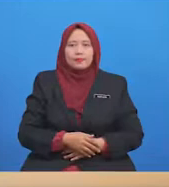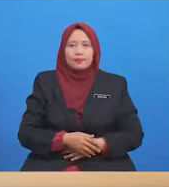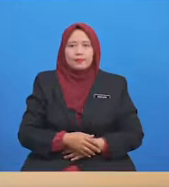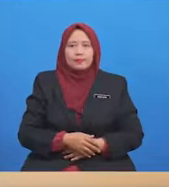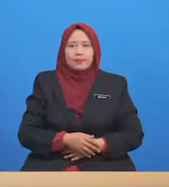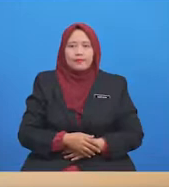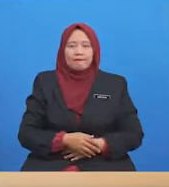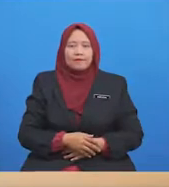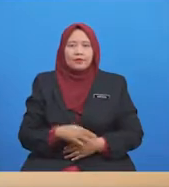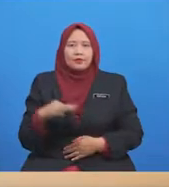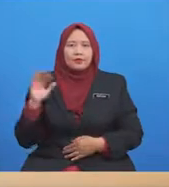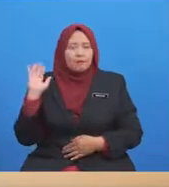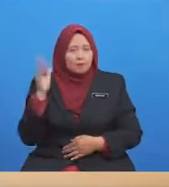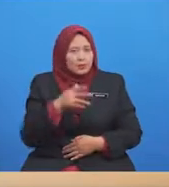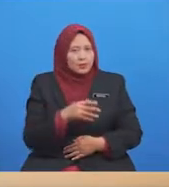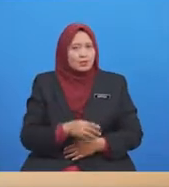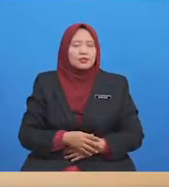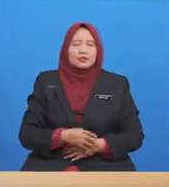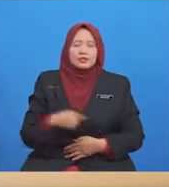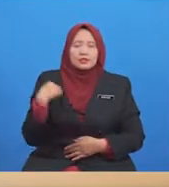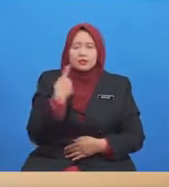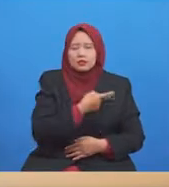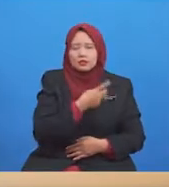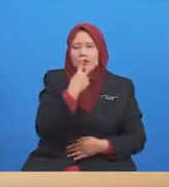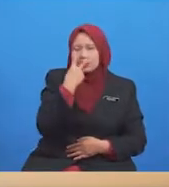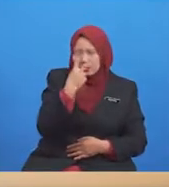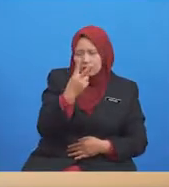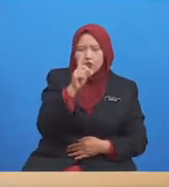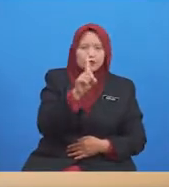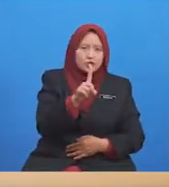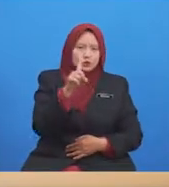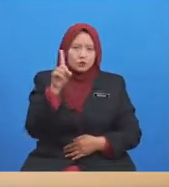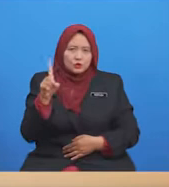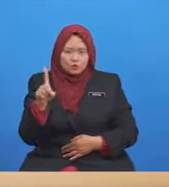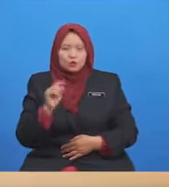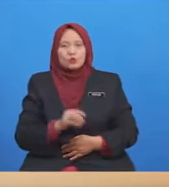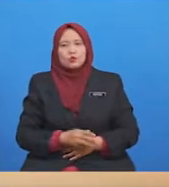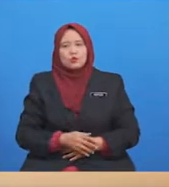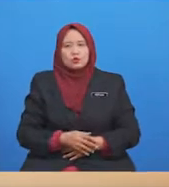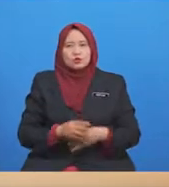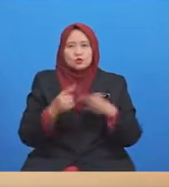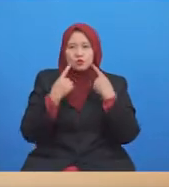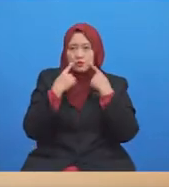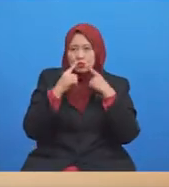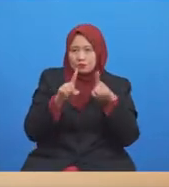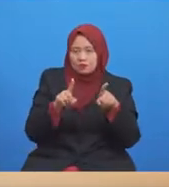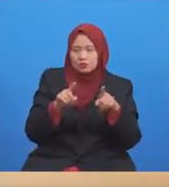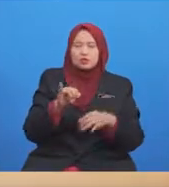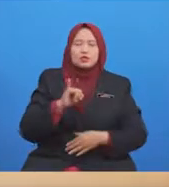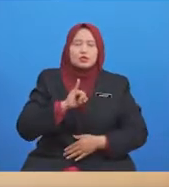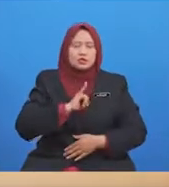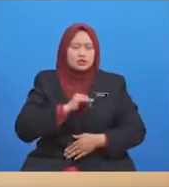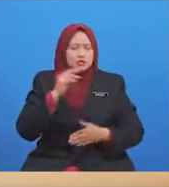Mari kita selusuri satu persatu jawapan anda. Cikgu yakin murid-murid